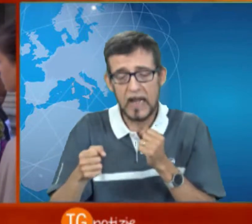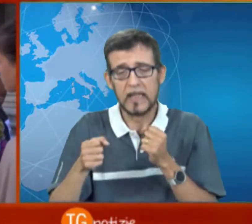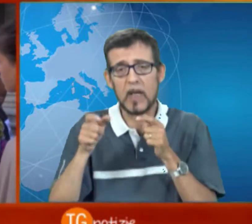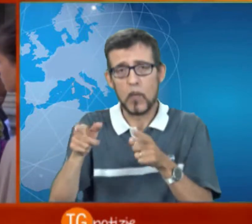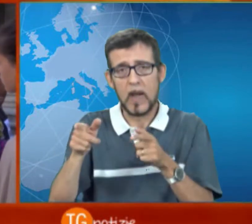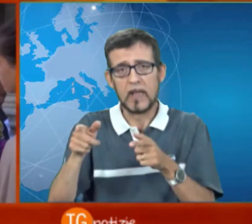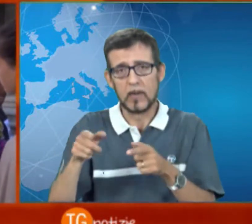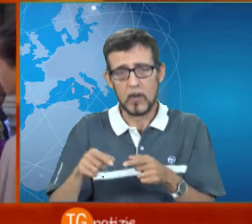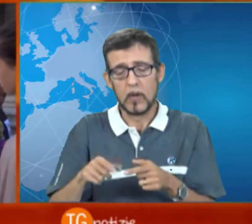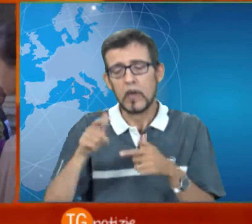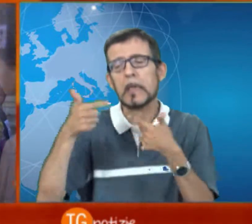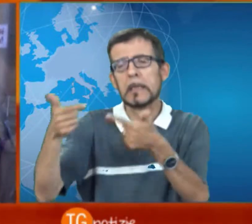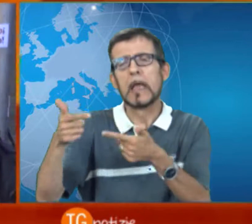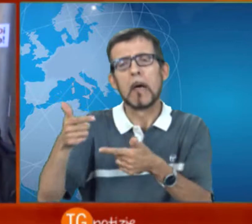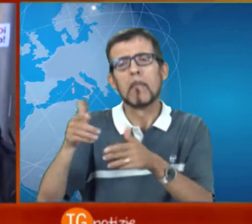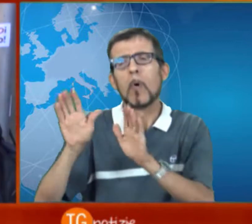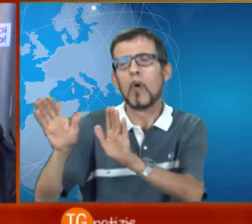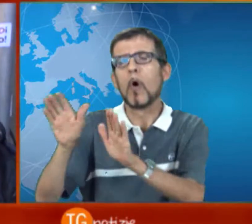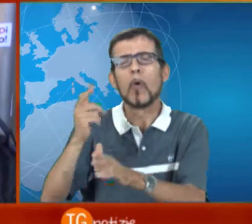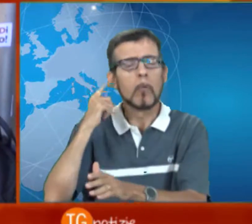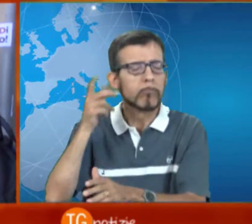mob. Lasciamo spazio a loro.